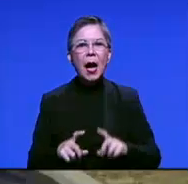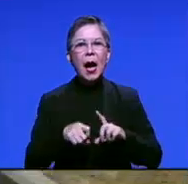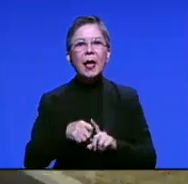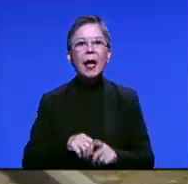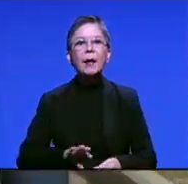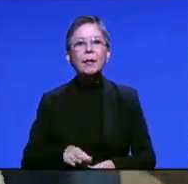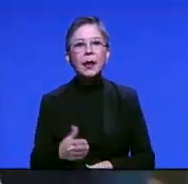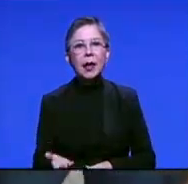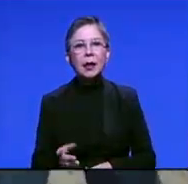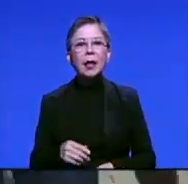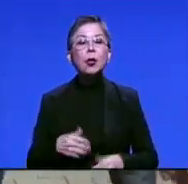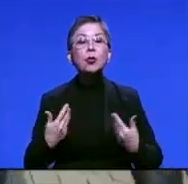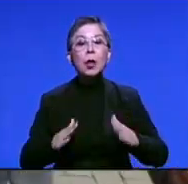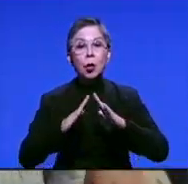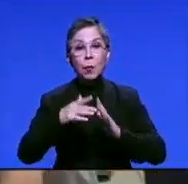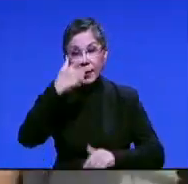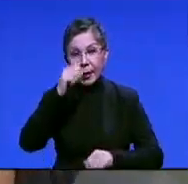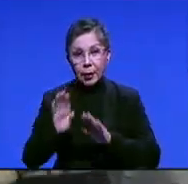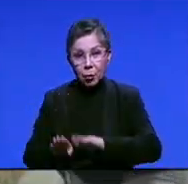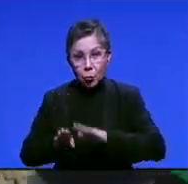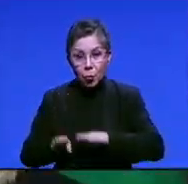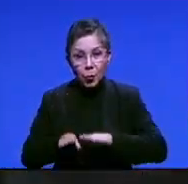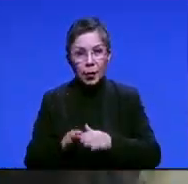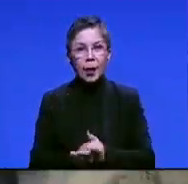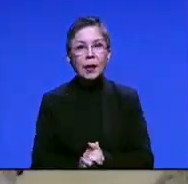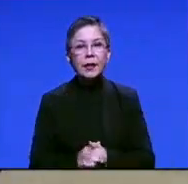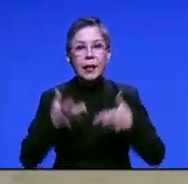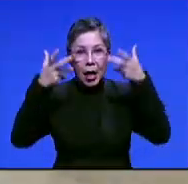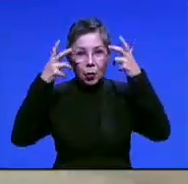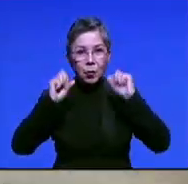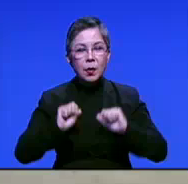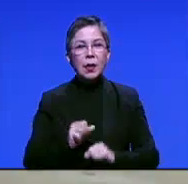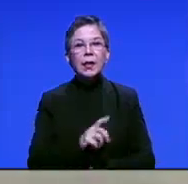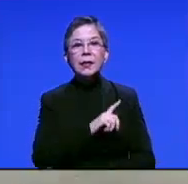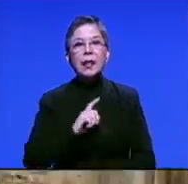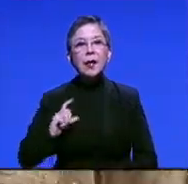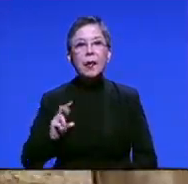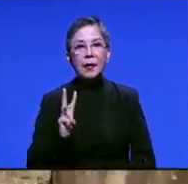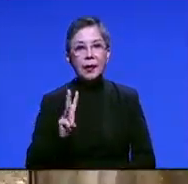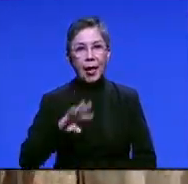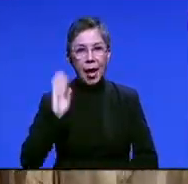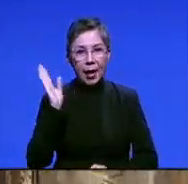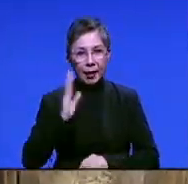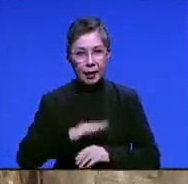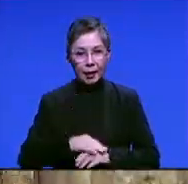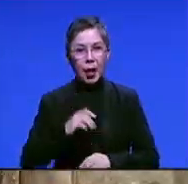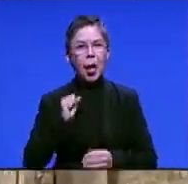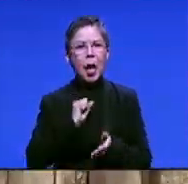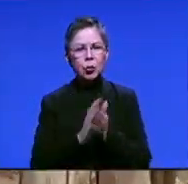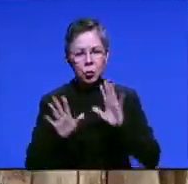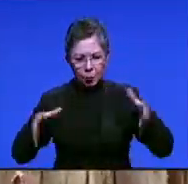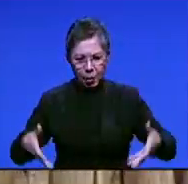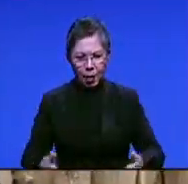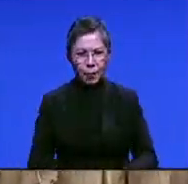setelah menjalani perawatan medis di Rumah Sakit Umum Dr. Slamet Garut selama 3 hari. Ia langsung dimakamkan oleh